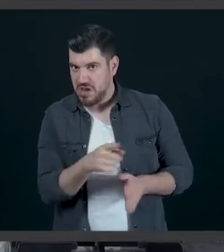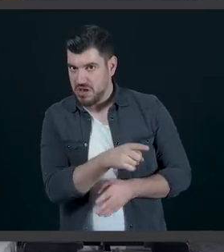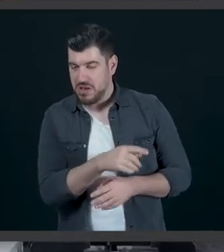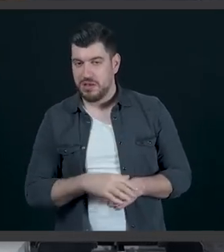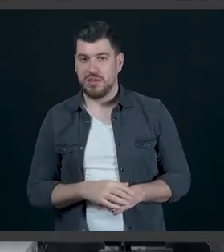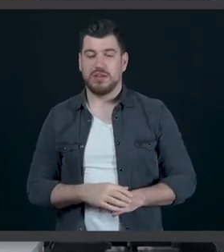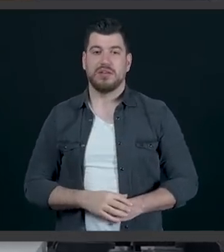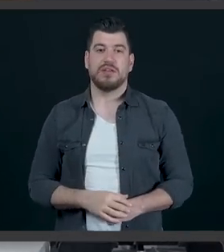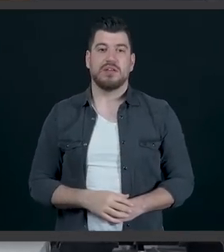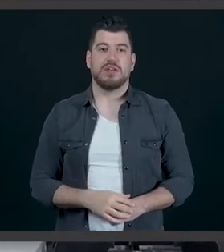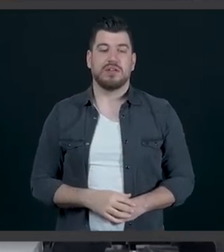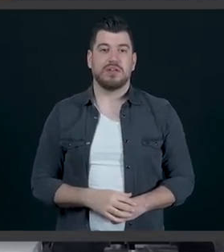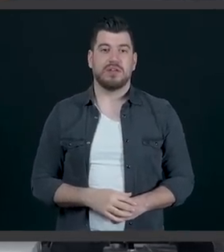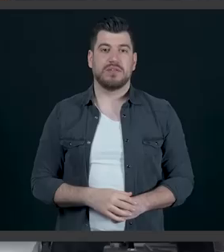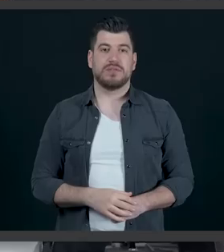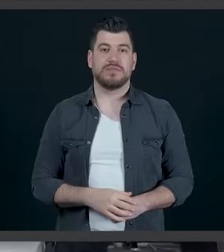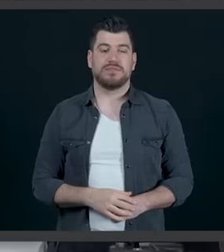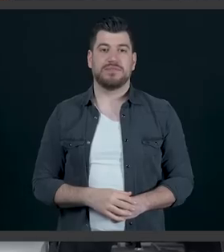20.